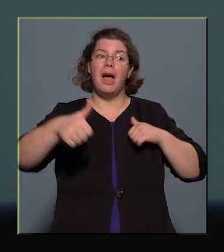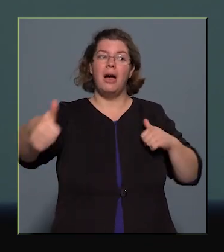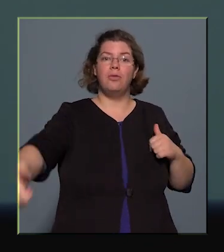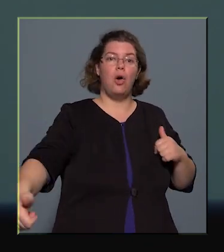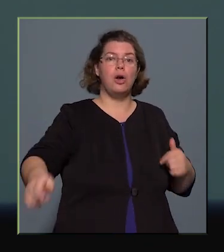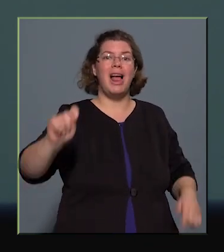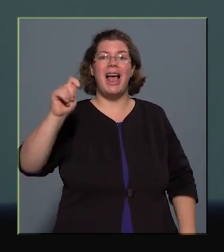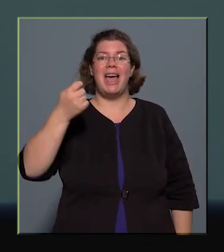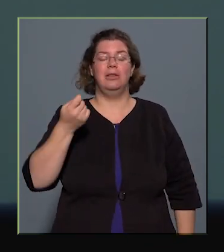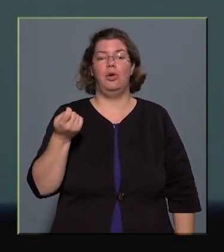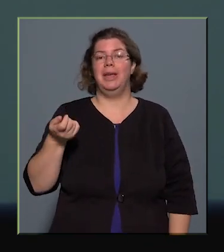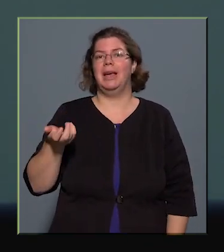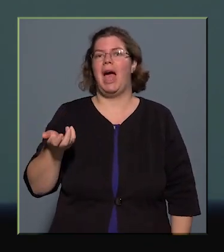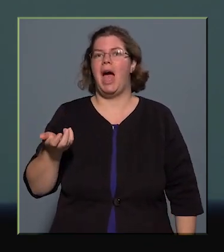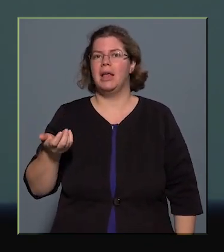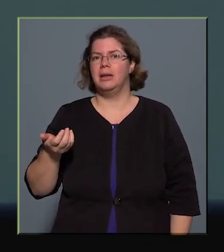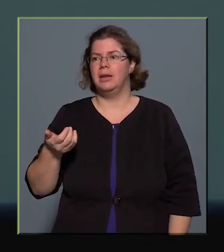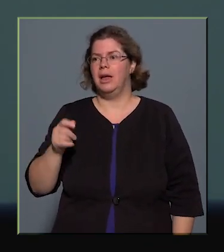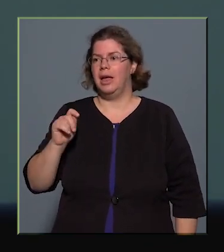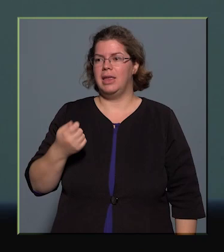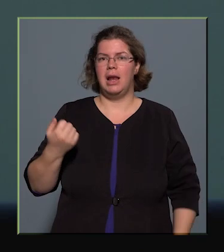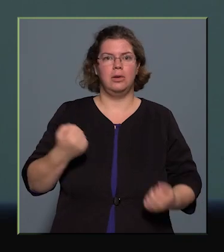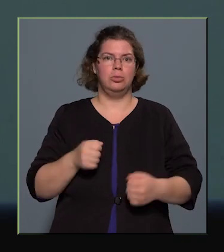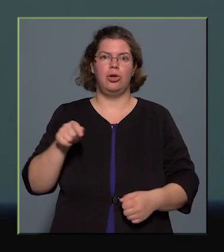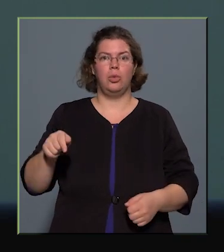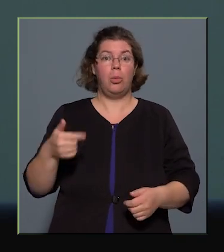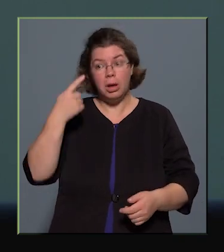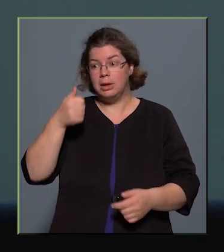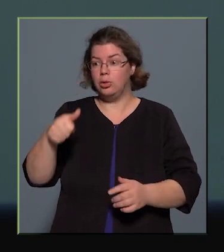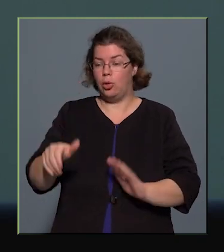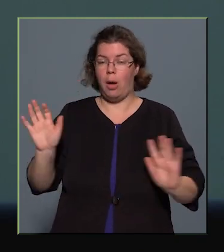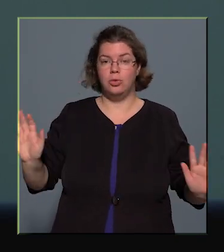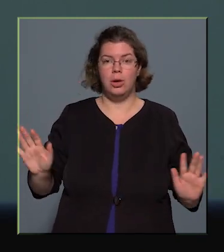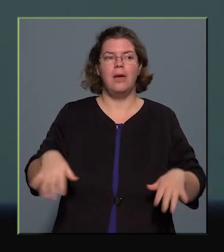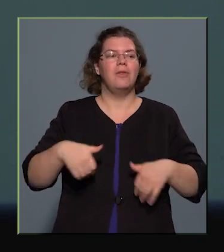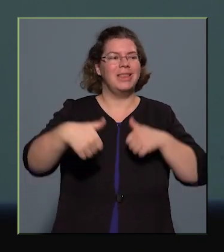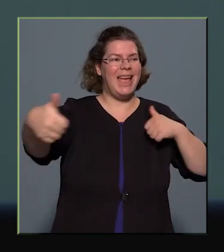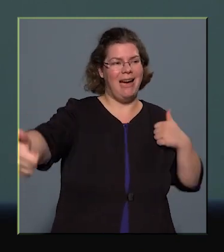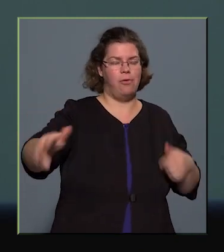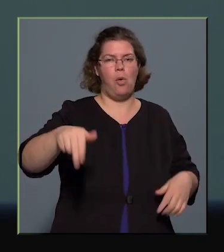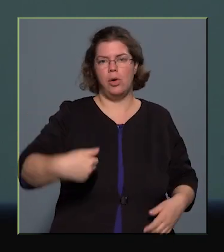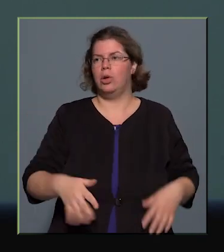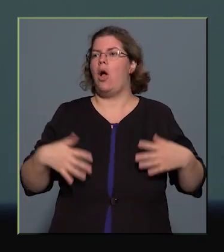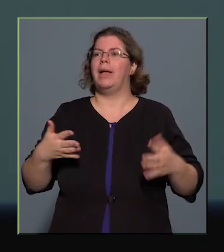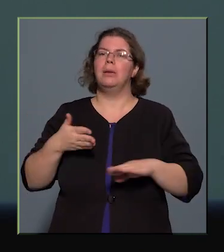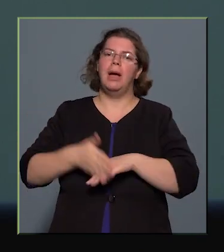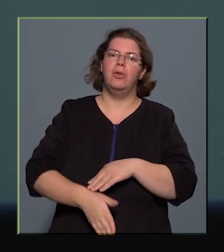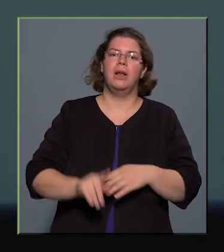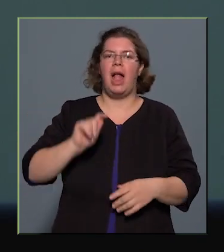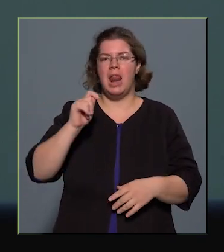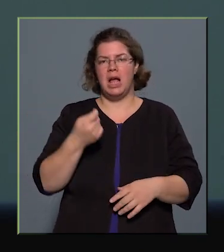az elektronikát egy elektromos autóban, hogy képesek vagyunk távolról akár beavatkozni az